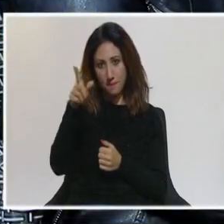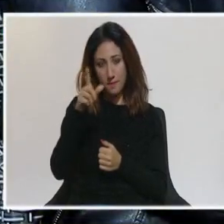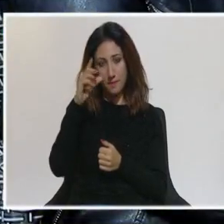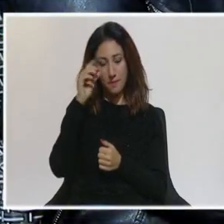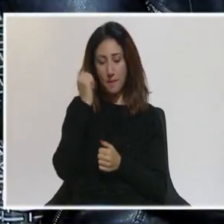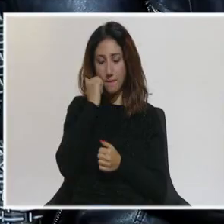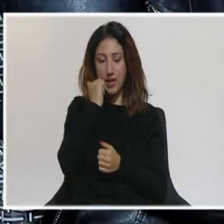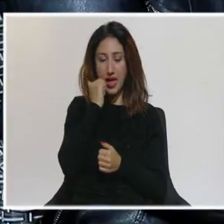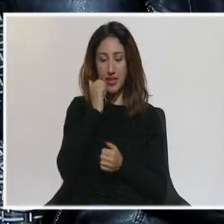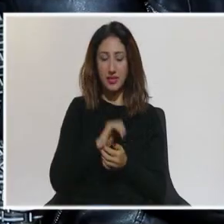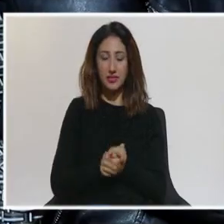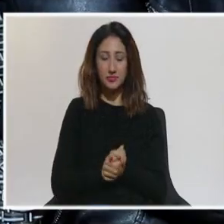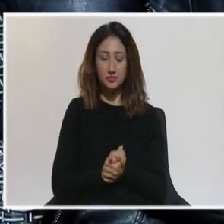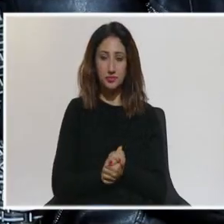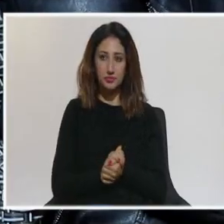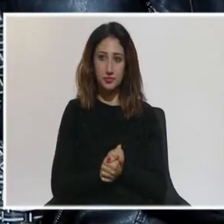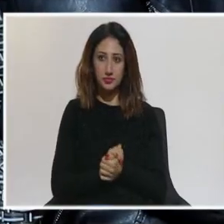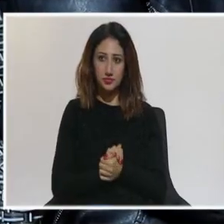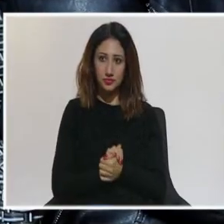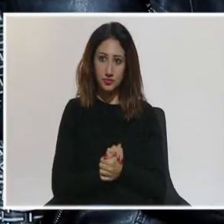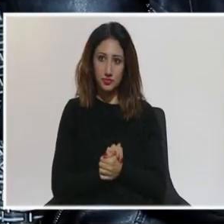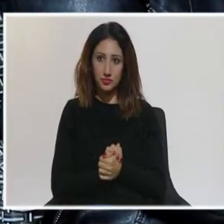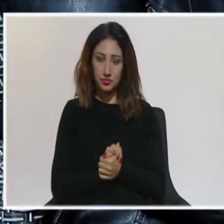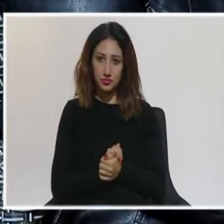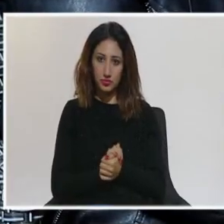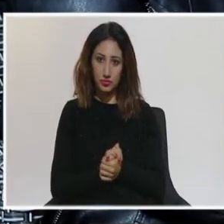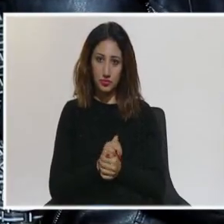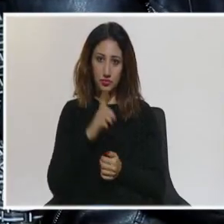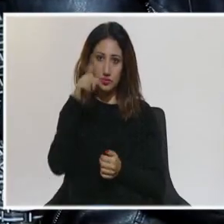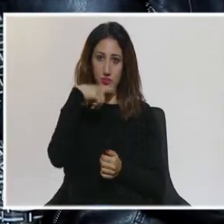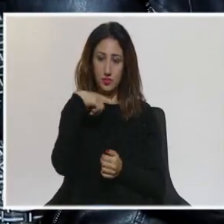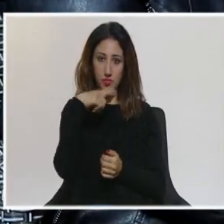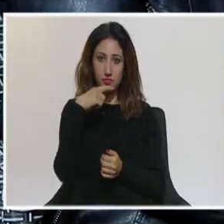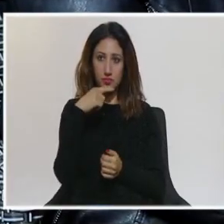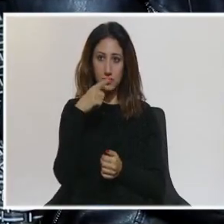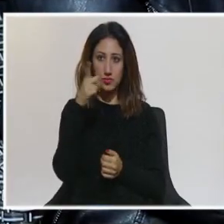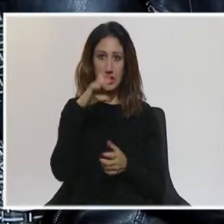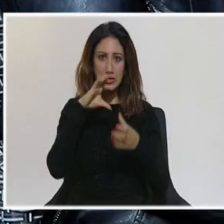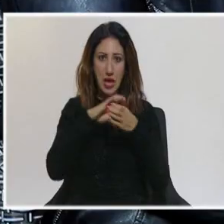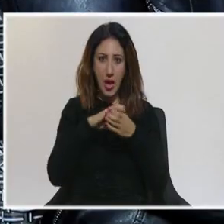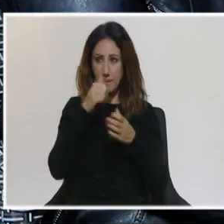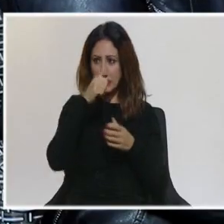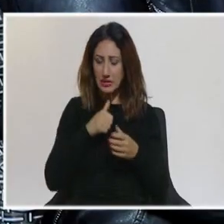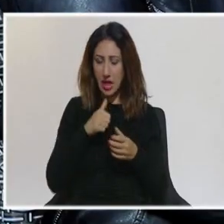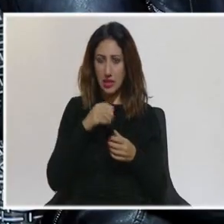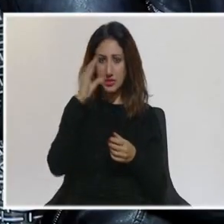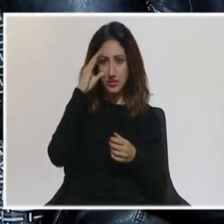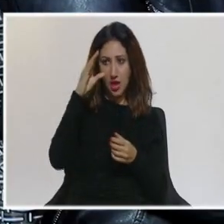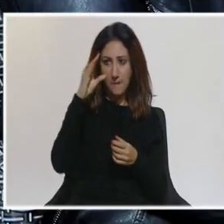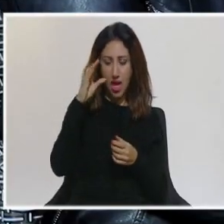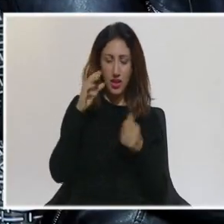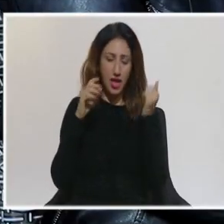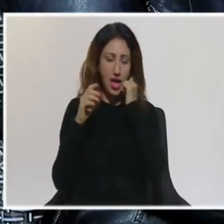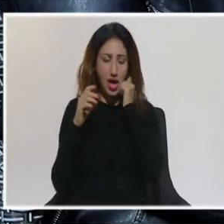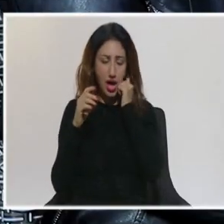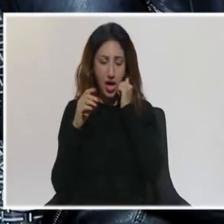انت؟ لا لا لا خالص والله. وبالعكس بص انا بزعل قوي من اصحابي اللي يقول لك ايه ده لو الزمالك بيلاعب